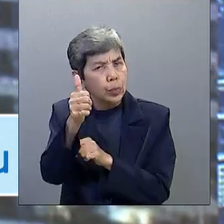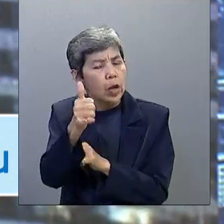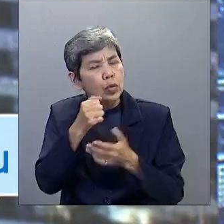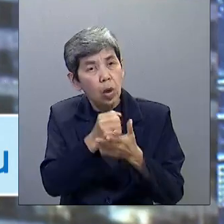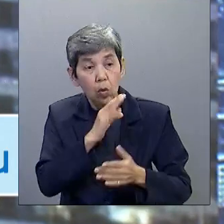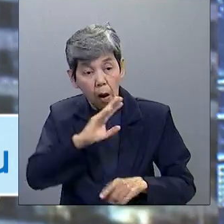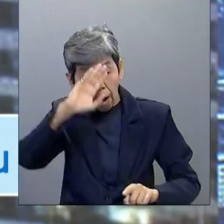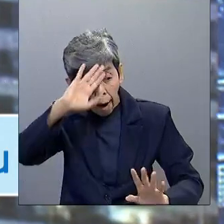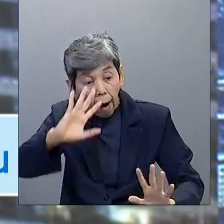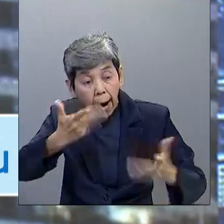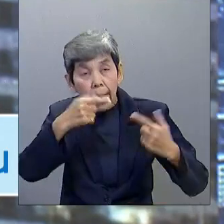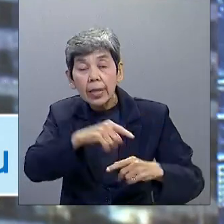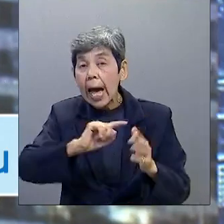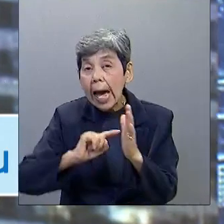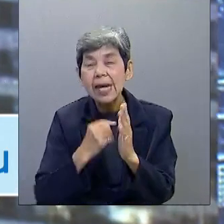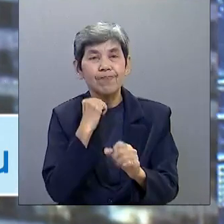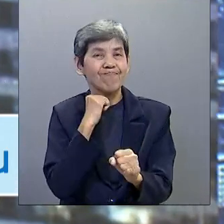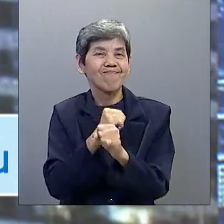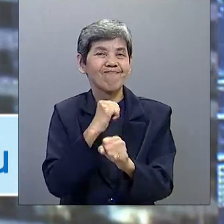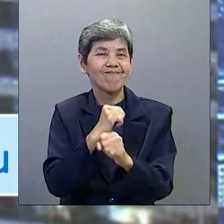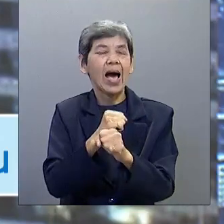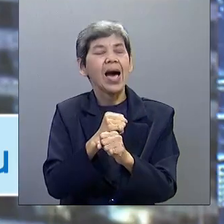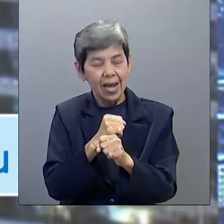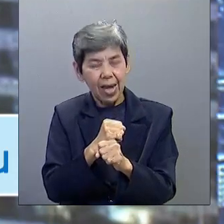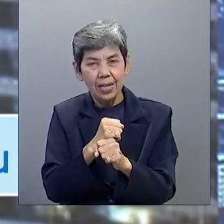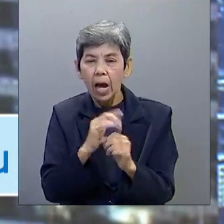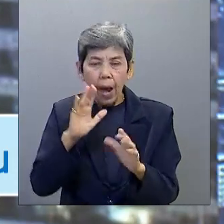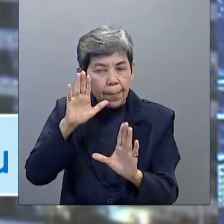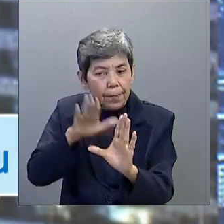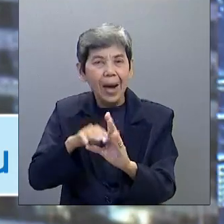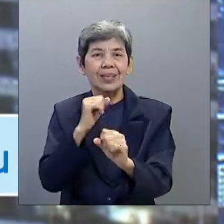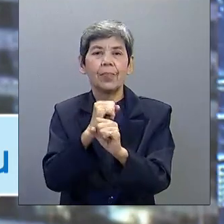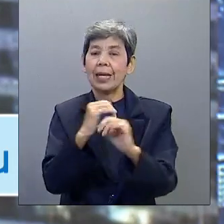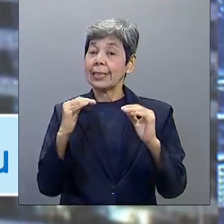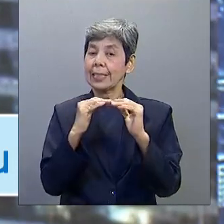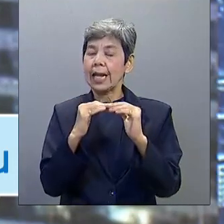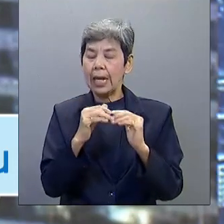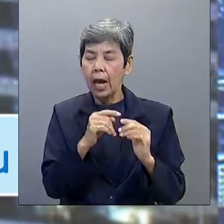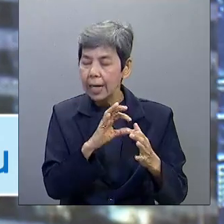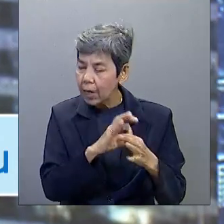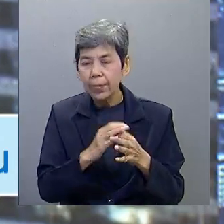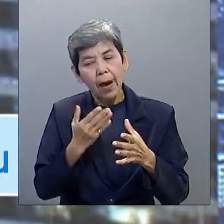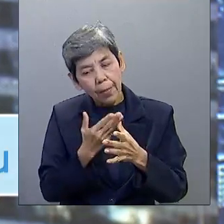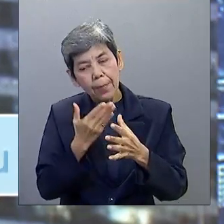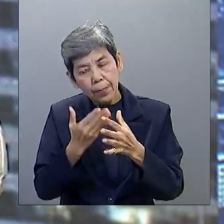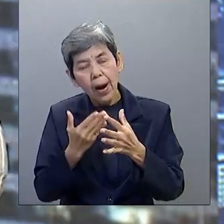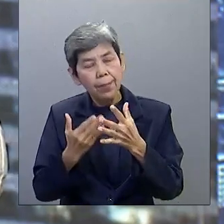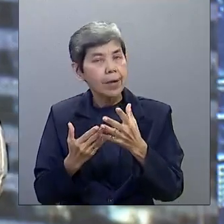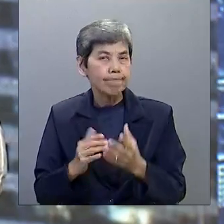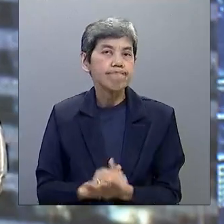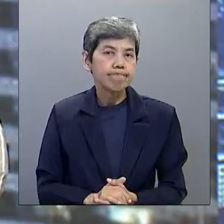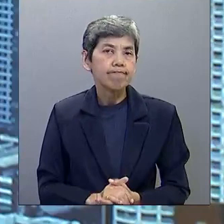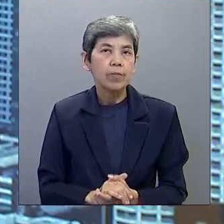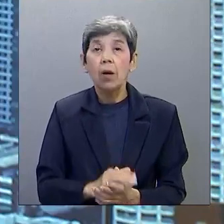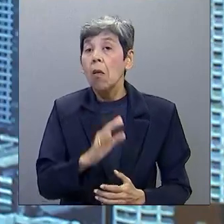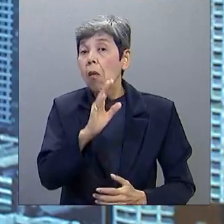ถ้าเขาหายดีแล้วเขาไปเริ่มต้นทำงานใหม่ได้สมัครงานแล้วก็เรื่องสิทธิ์ต่างๆเราก็จะเข้ากระบวนการต่อมาด้วยค่ะ และอย่างนี้